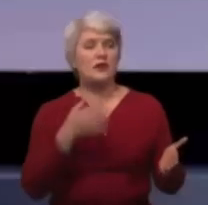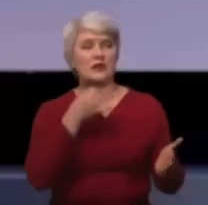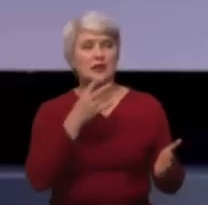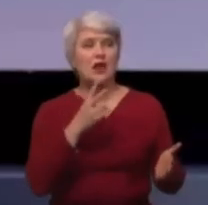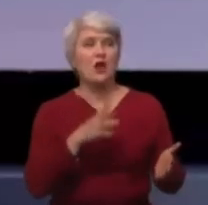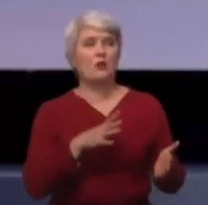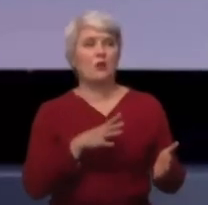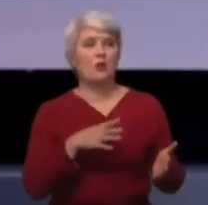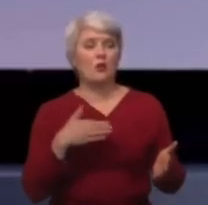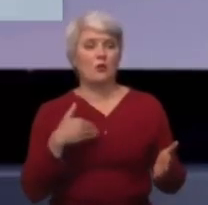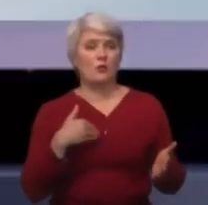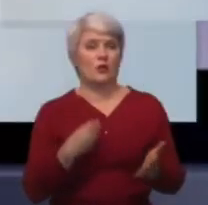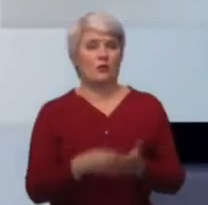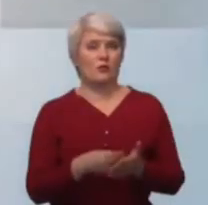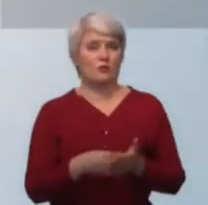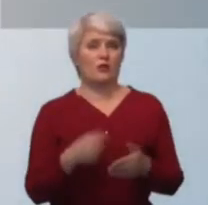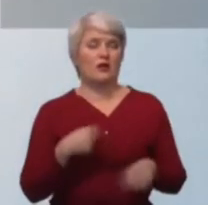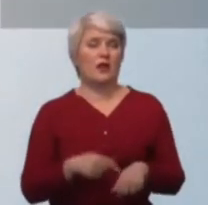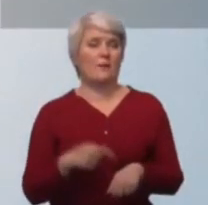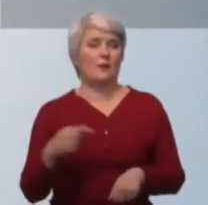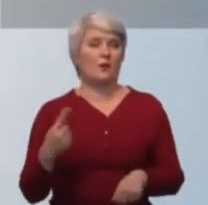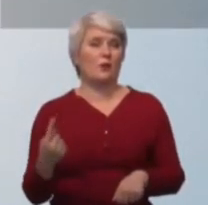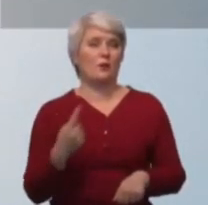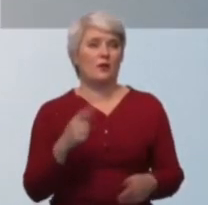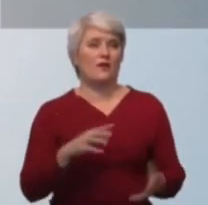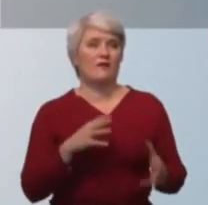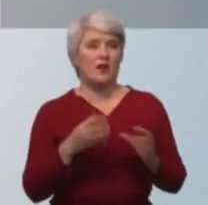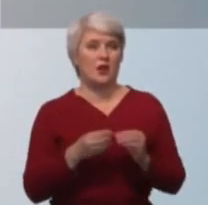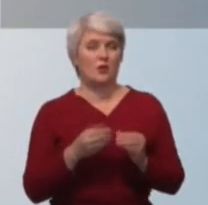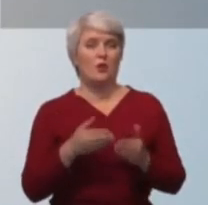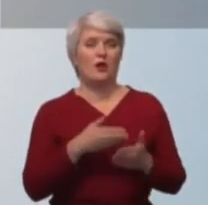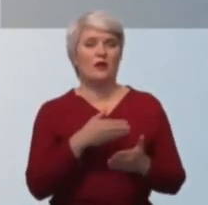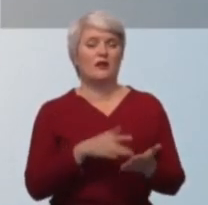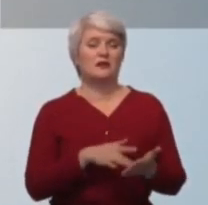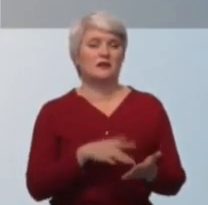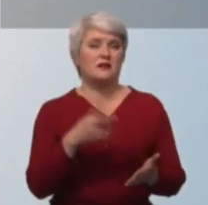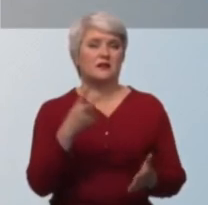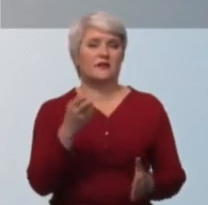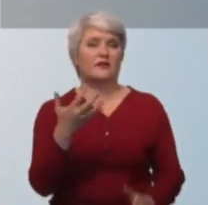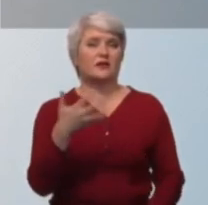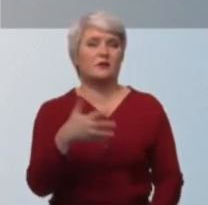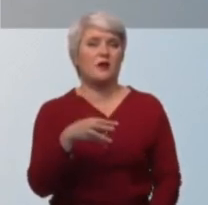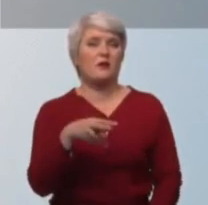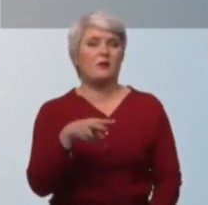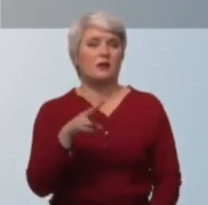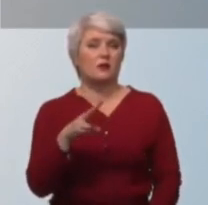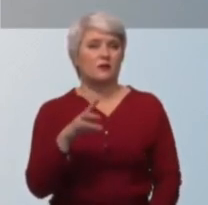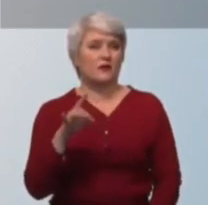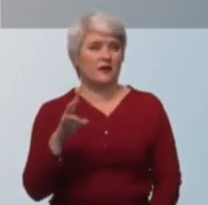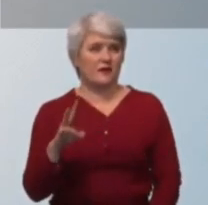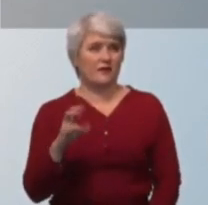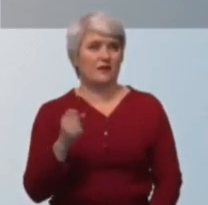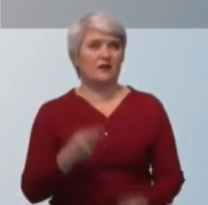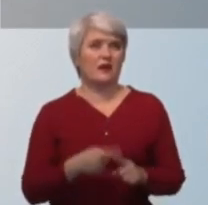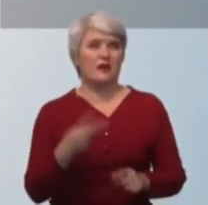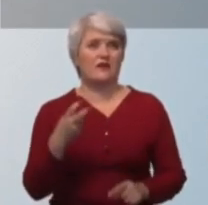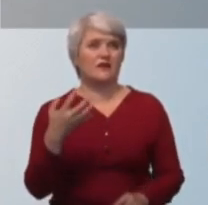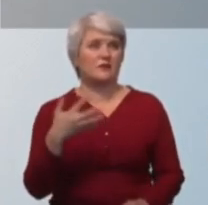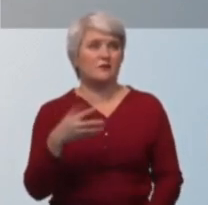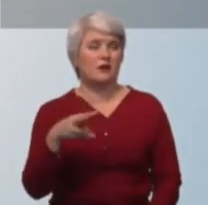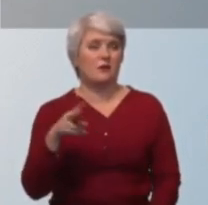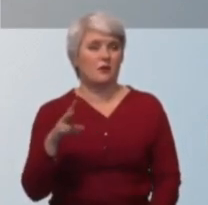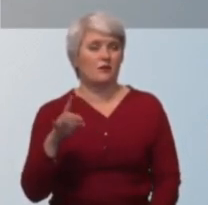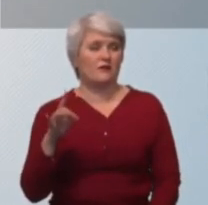який був у мене бюджет, я почувствовав тільки перші ітоги децентралізації, це всього лише 250 мільйонів гривень. І на ці 250